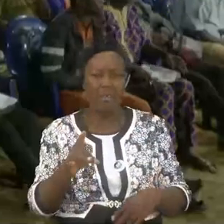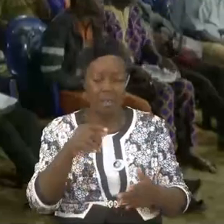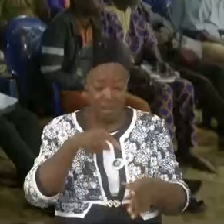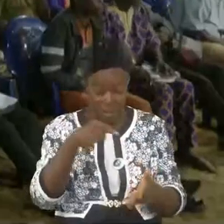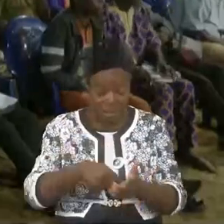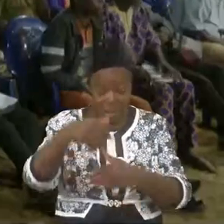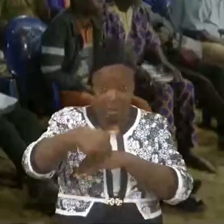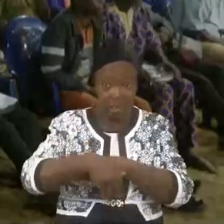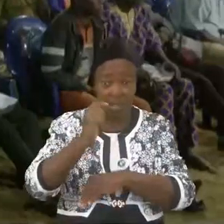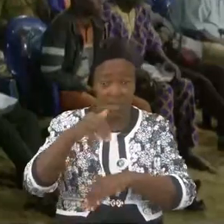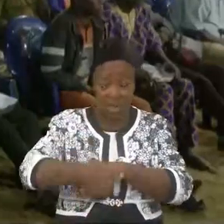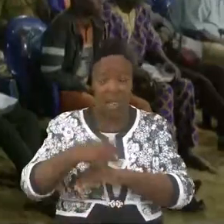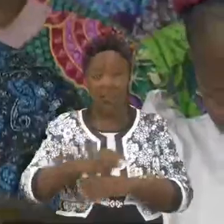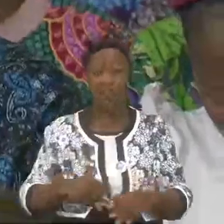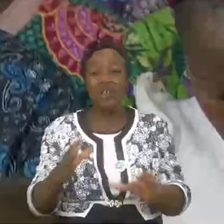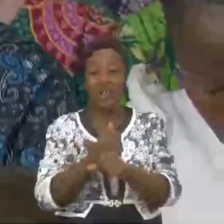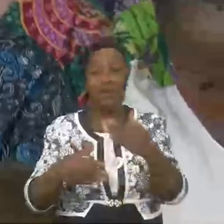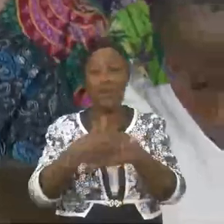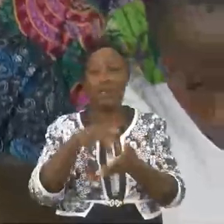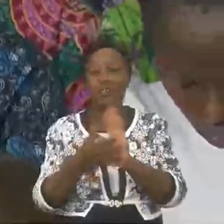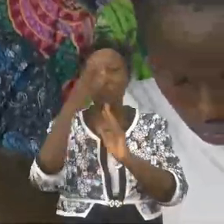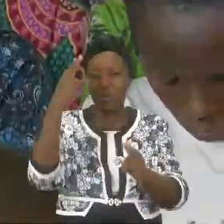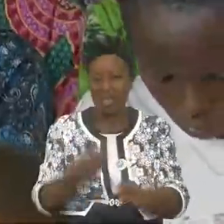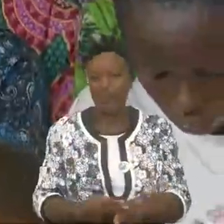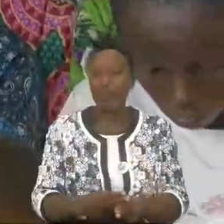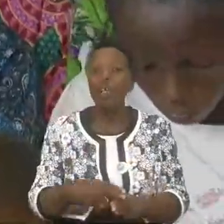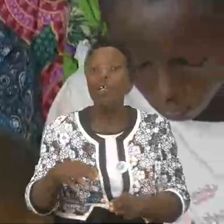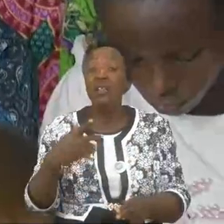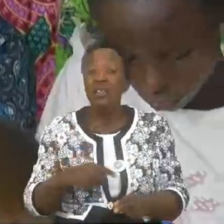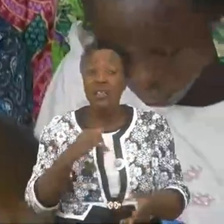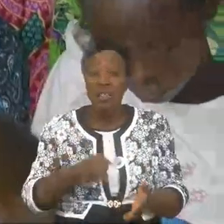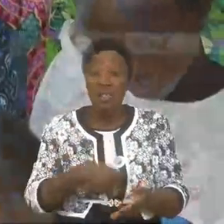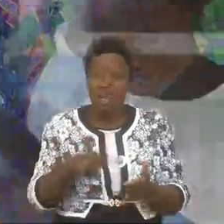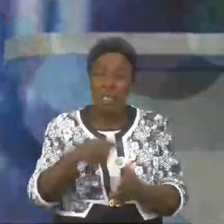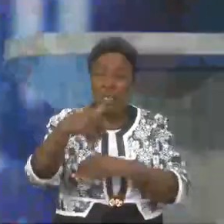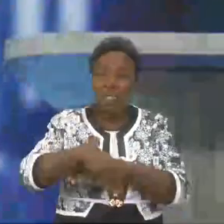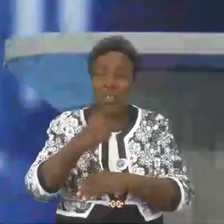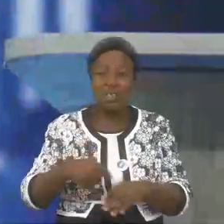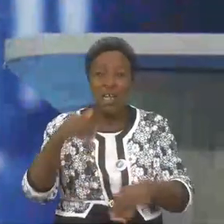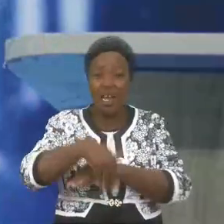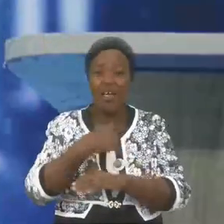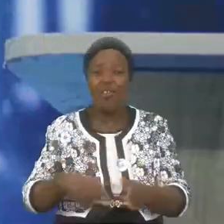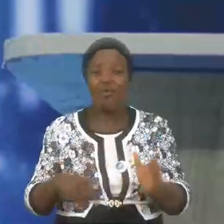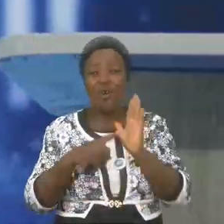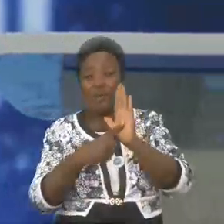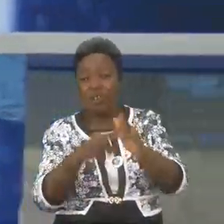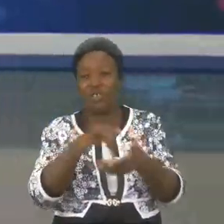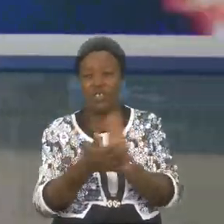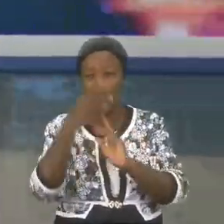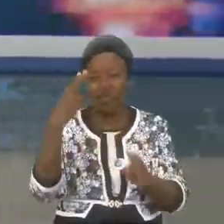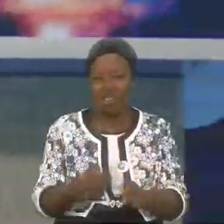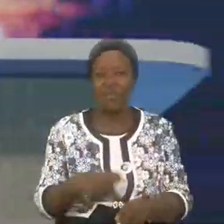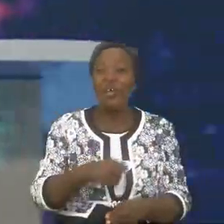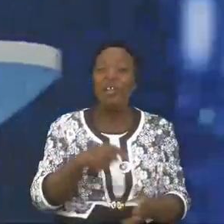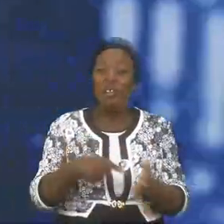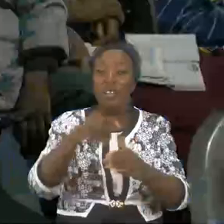ce soir, c'est ta soirée de recouvrement. Ce soir, c'est la soirée de révélation. Ce soir, c'est la